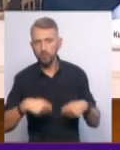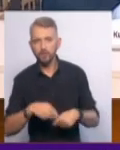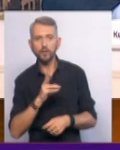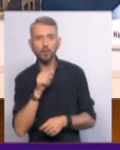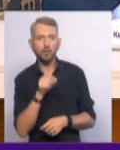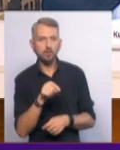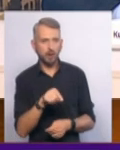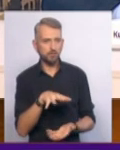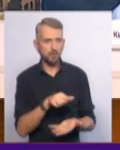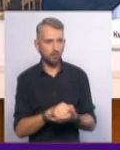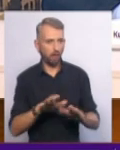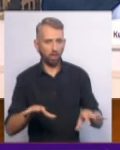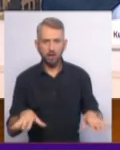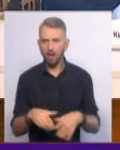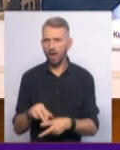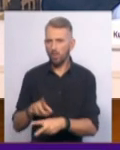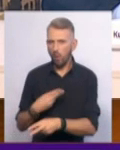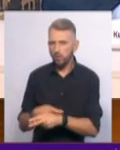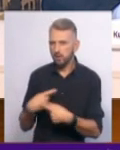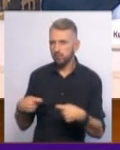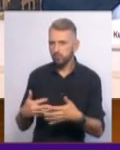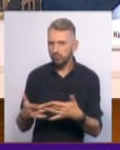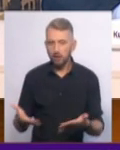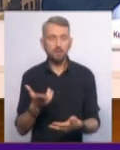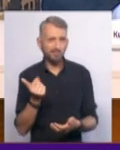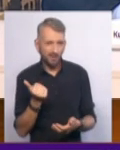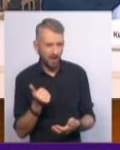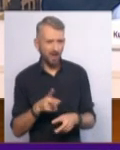там займаються. Шкарпетки і всі іншим.